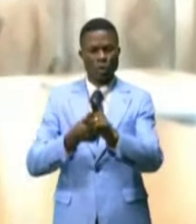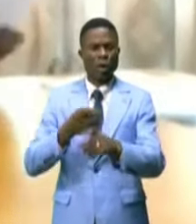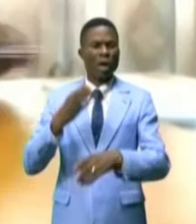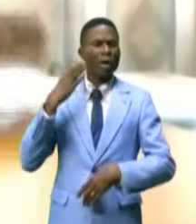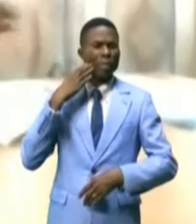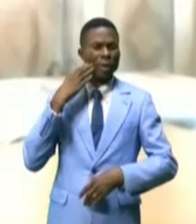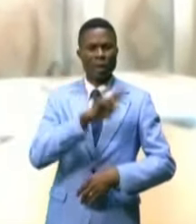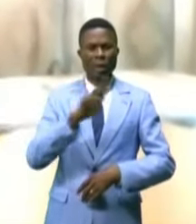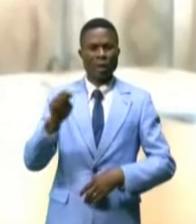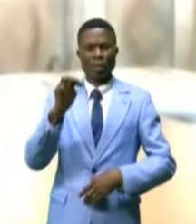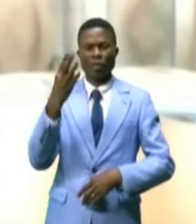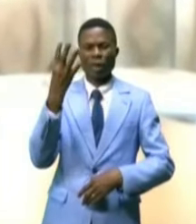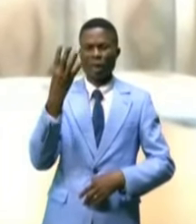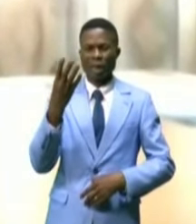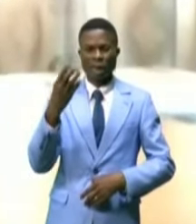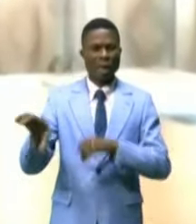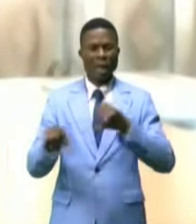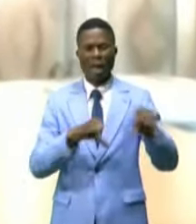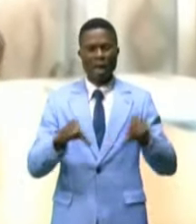mars 2024.